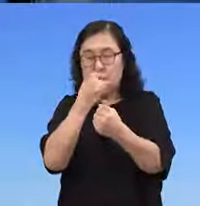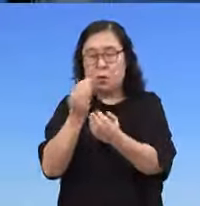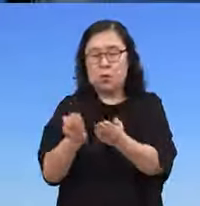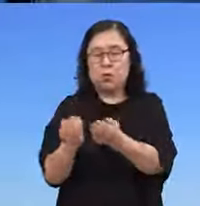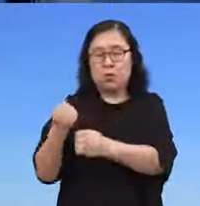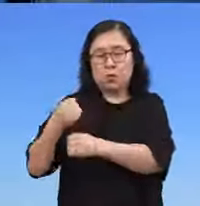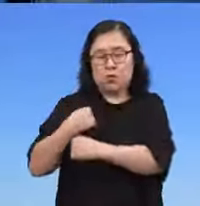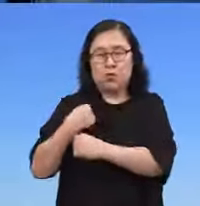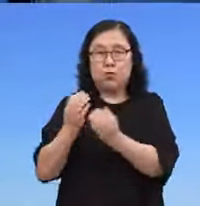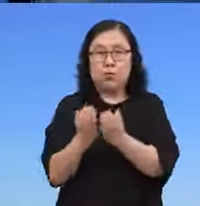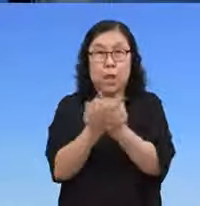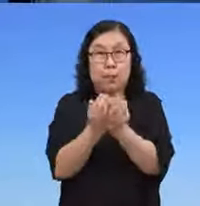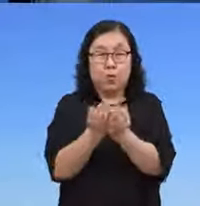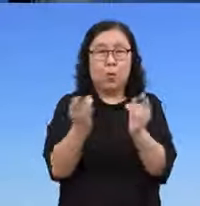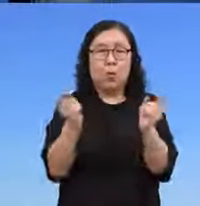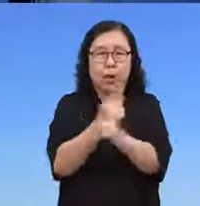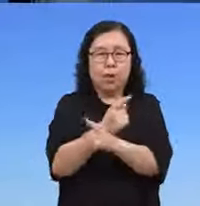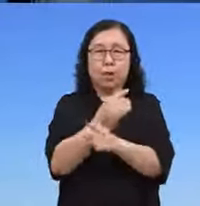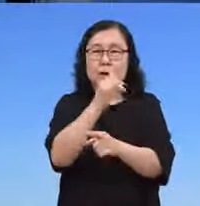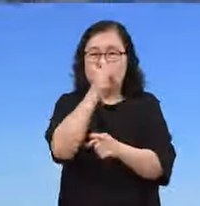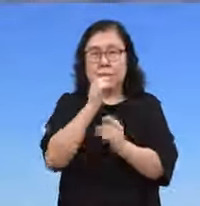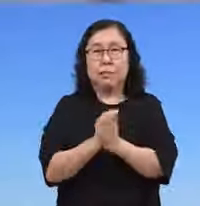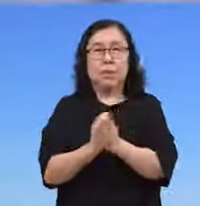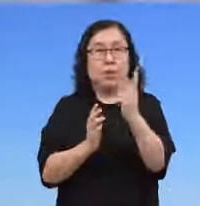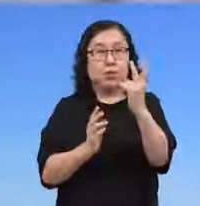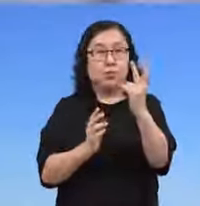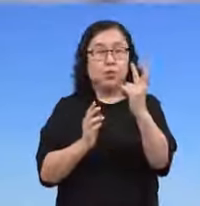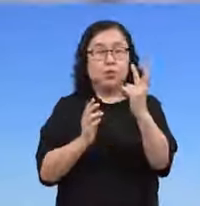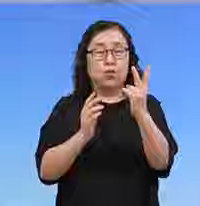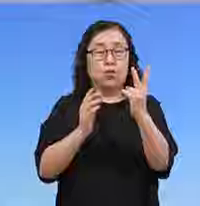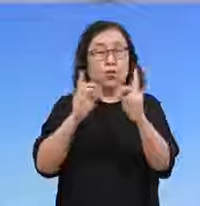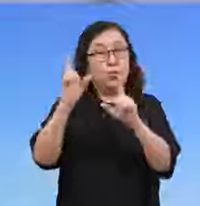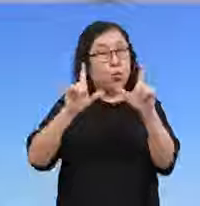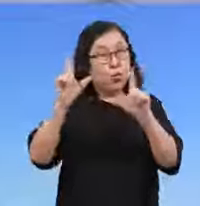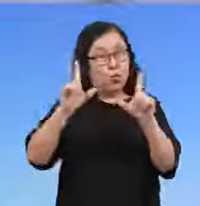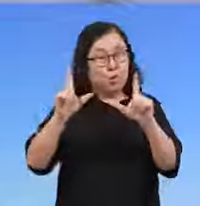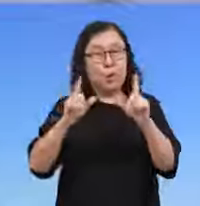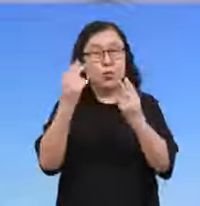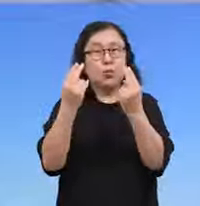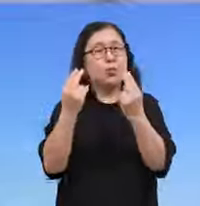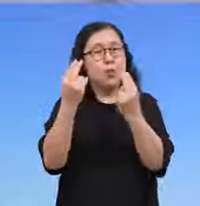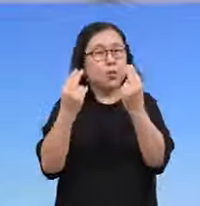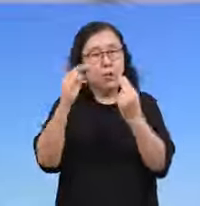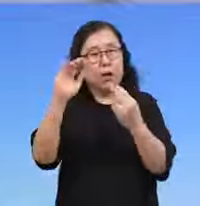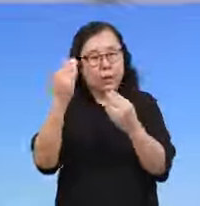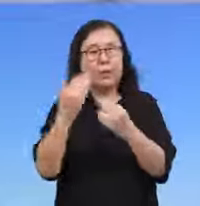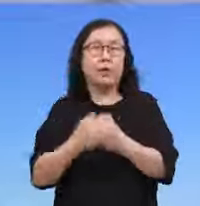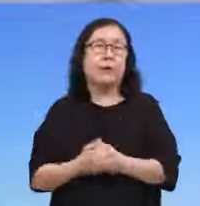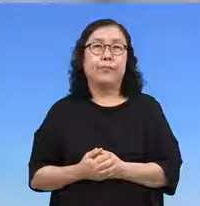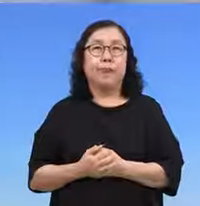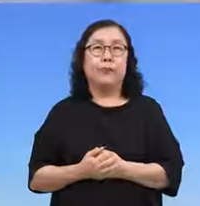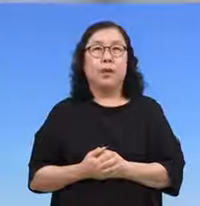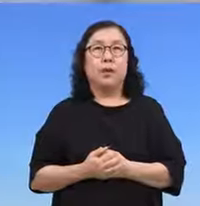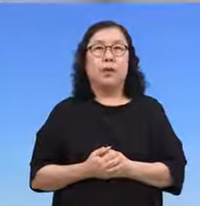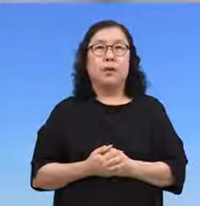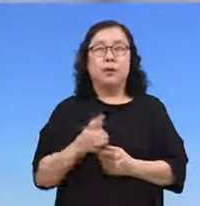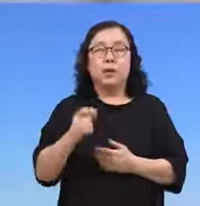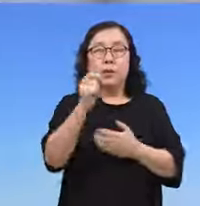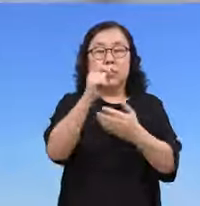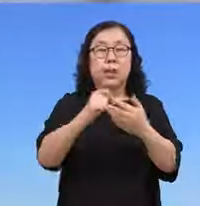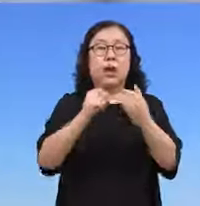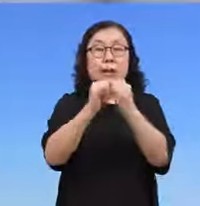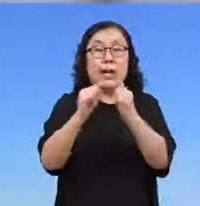머리로 대조가 되며 떠오르지 않습니까? 근데 이제 뒷부분에서 저자가 왜 이런 글을 썼는지에